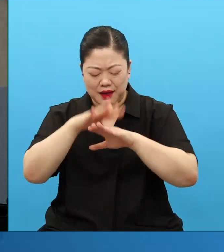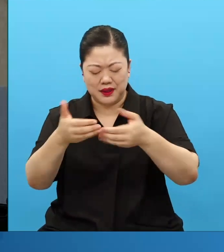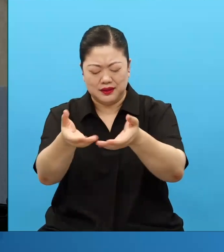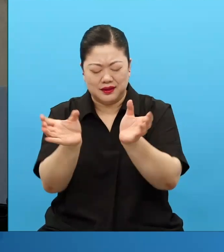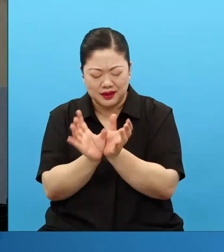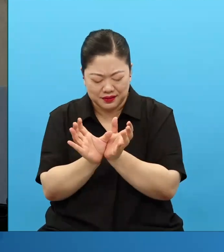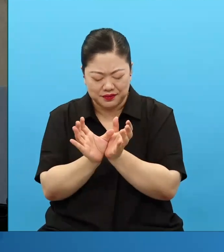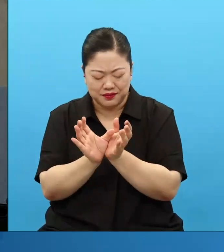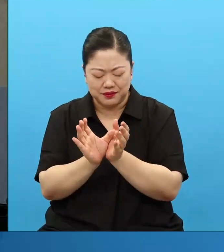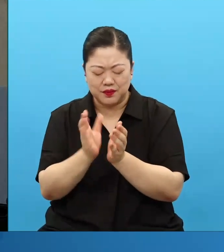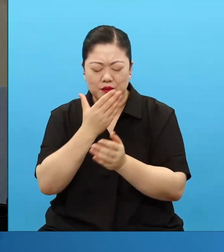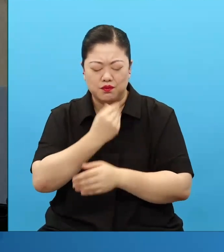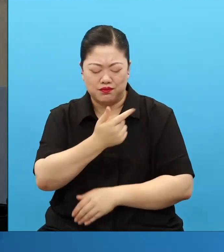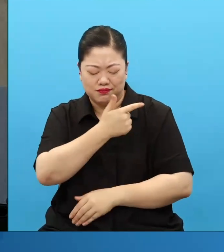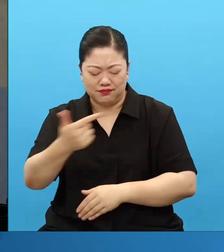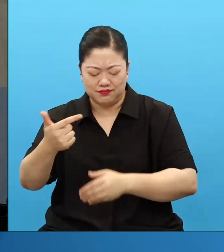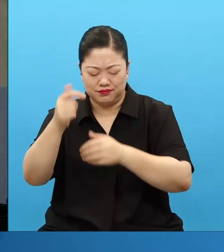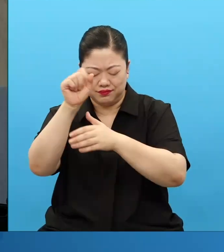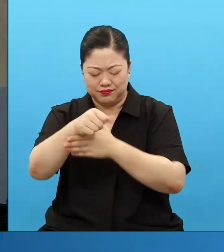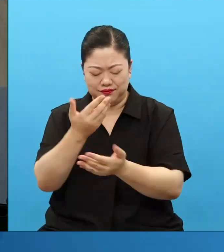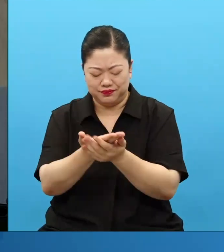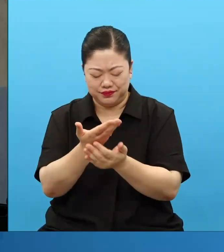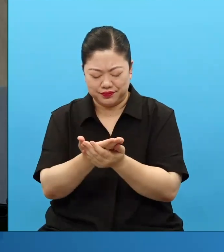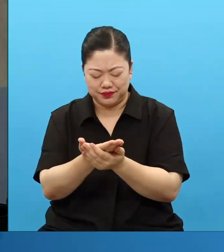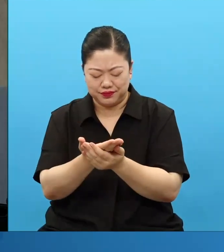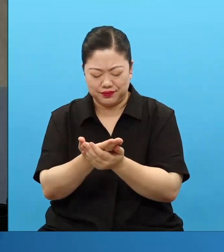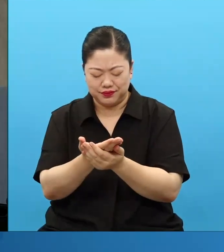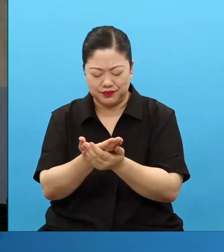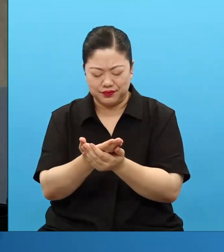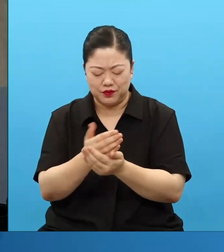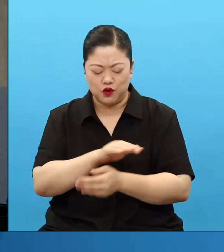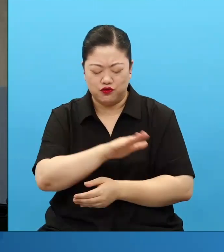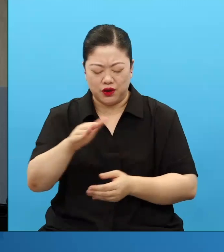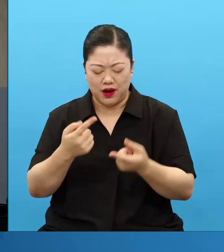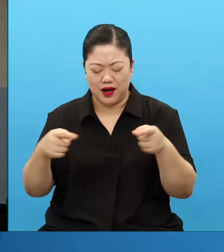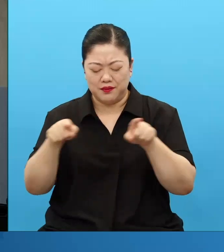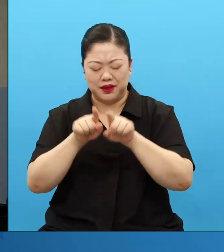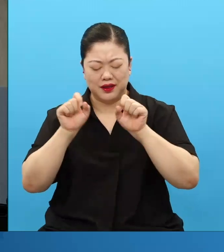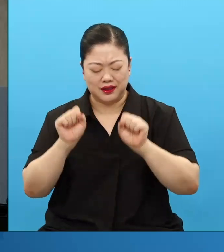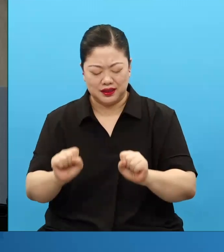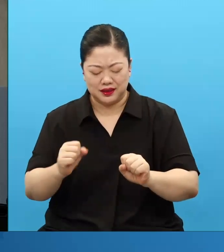것입니다. 제가 생각나실 때마다 기도해 주시면 참 감사하겠습니다.